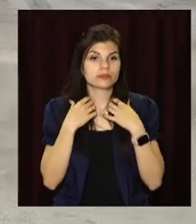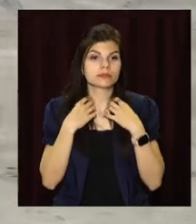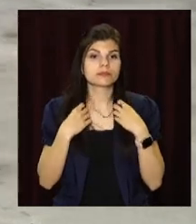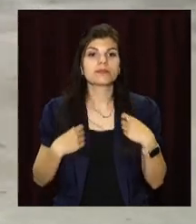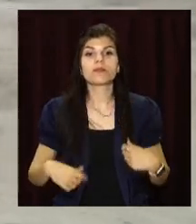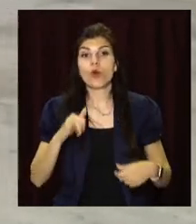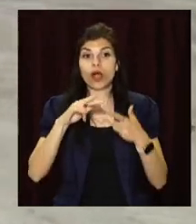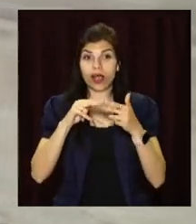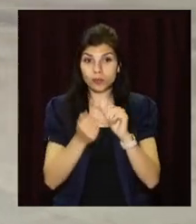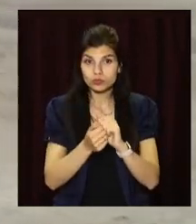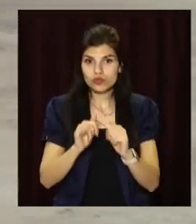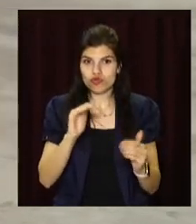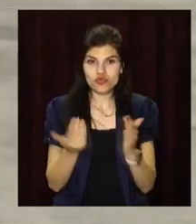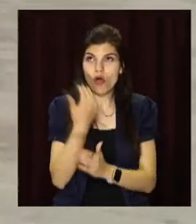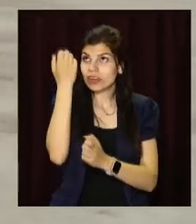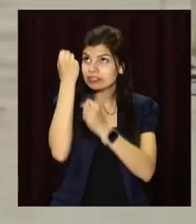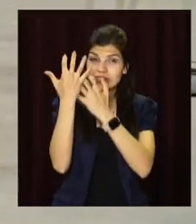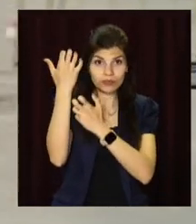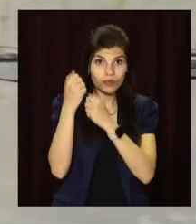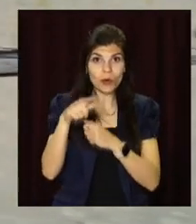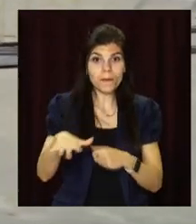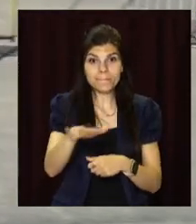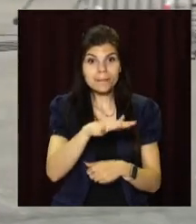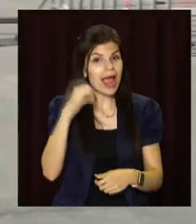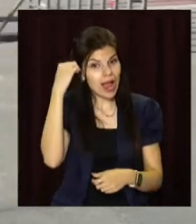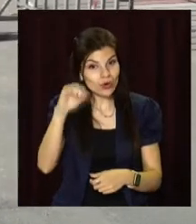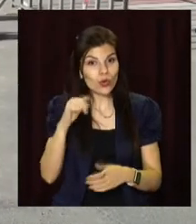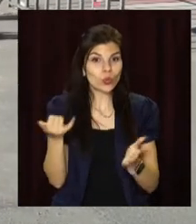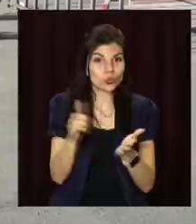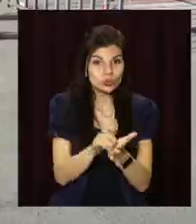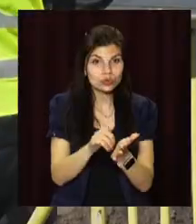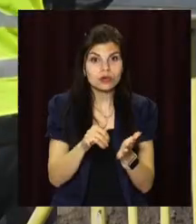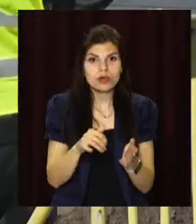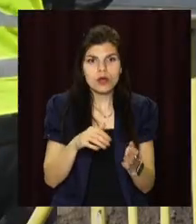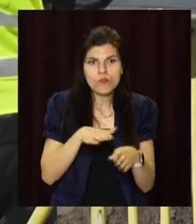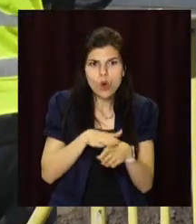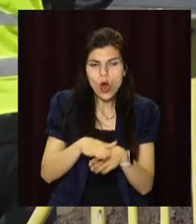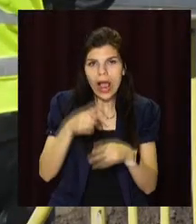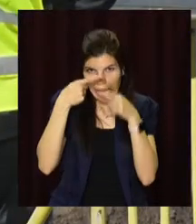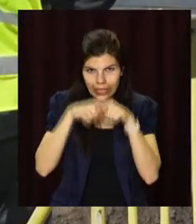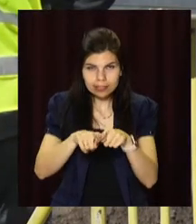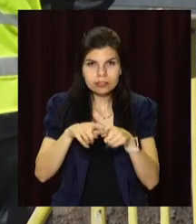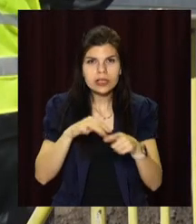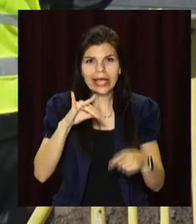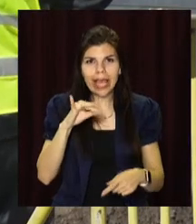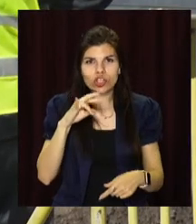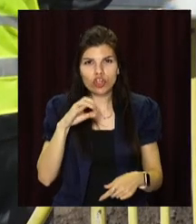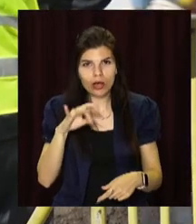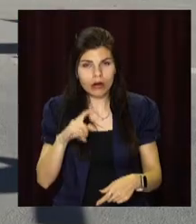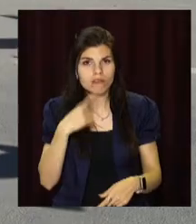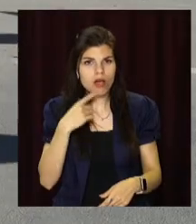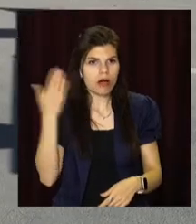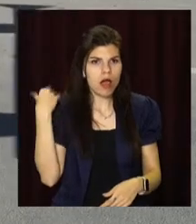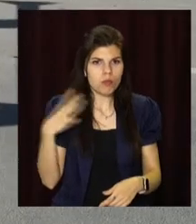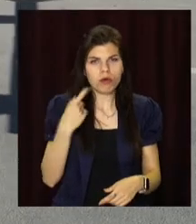У Кам'янському оновлюють світлофори. На Майдані Героїв встановлюють цілий комплекс. Інженери кажуть, раніше техніка давала